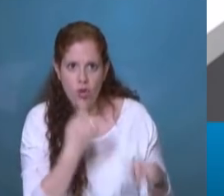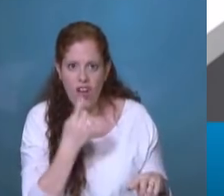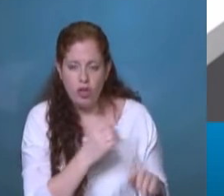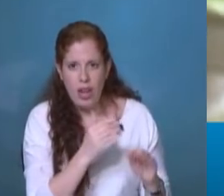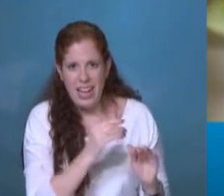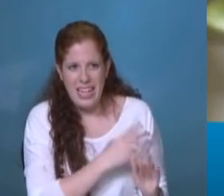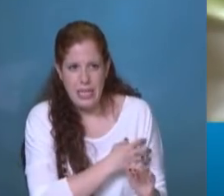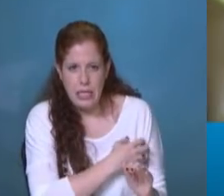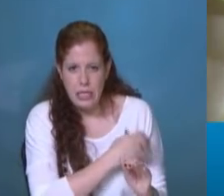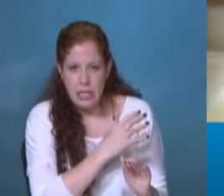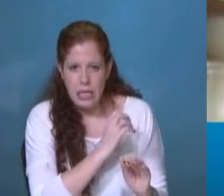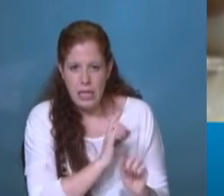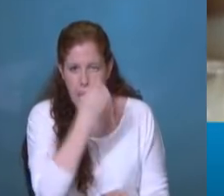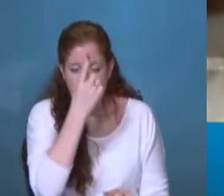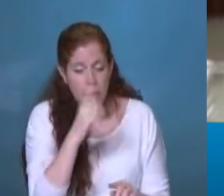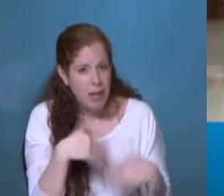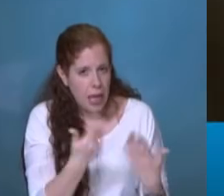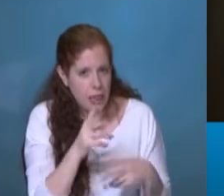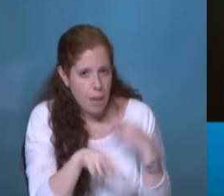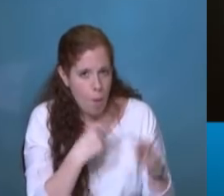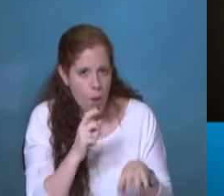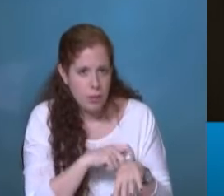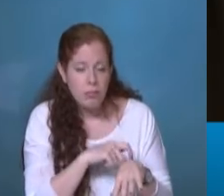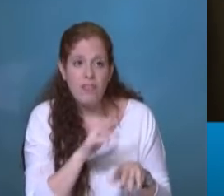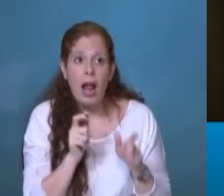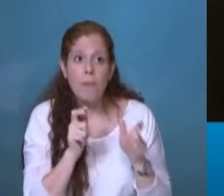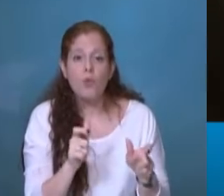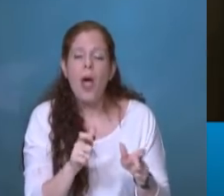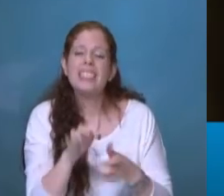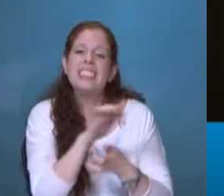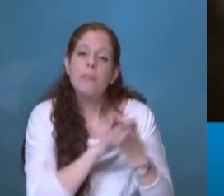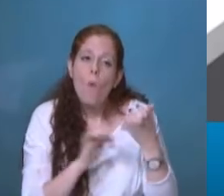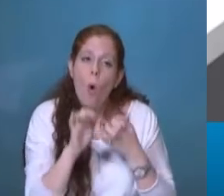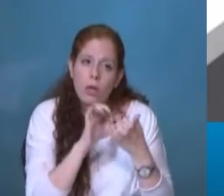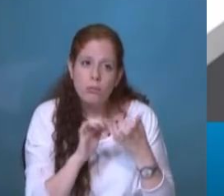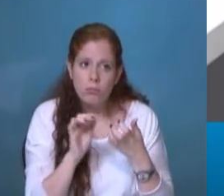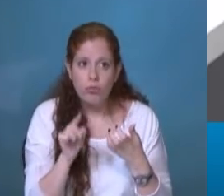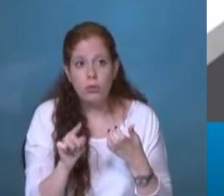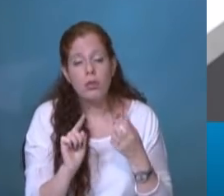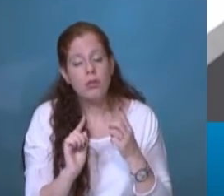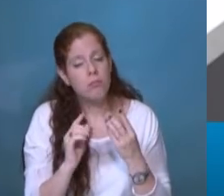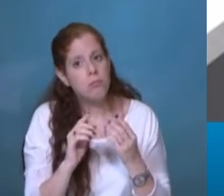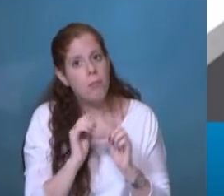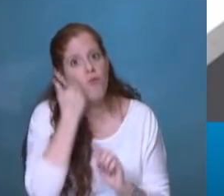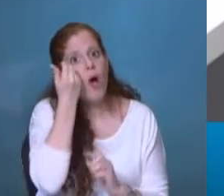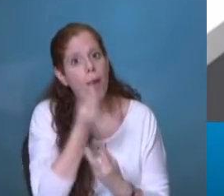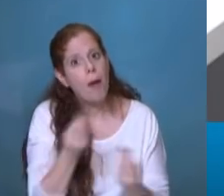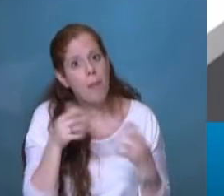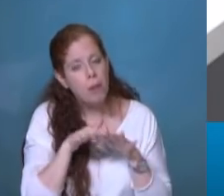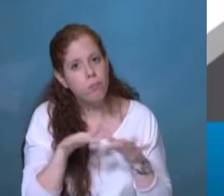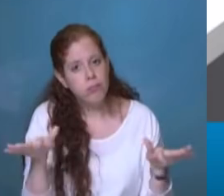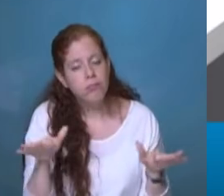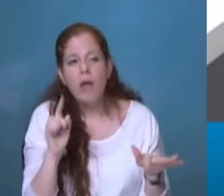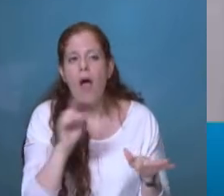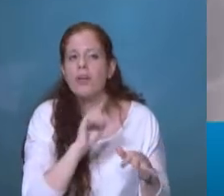טיפול בזמן, וכך גם למנוע את סיבוכי לחץ דם, שהם דבר שבמבוגרים מדובר עליו הרבה, אבל זה לא שונה מה